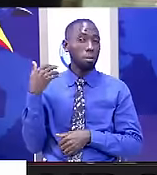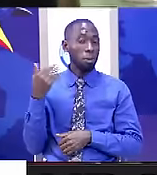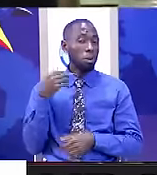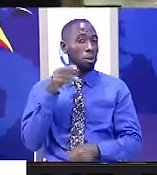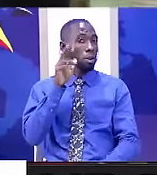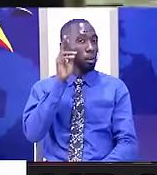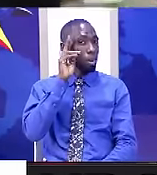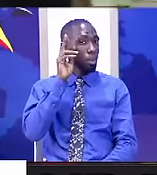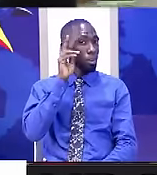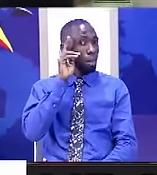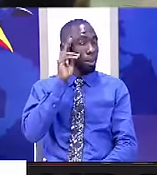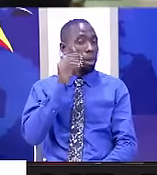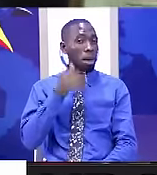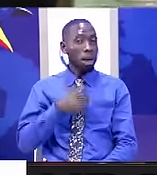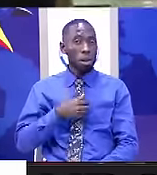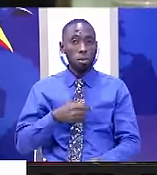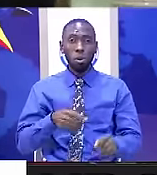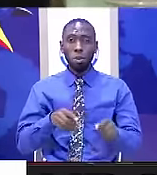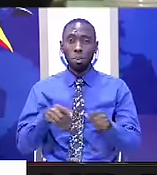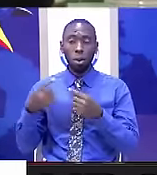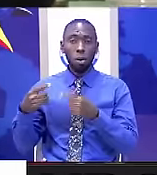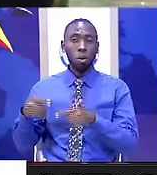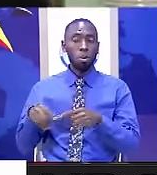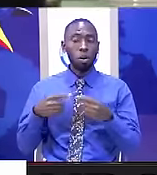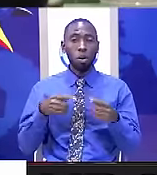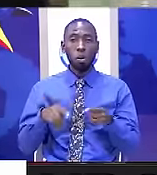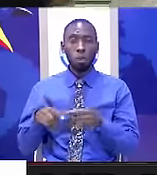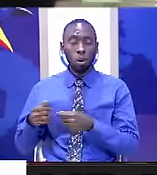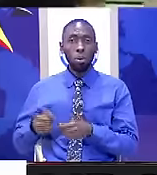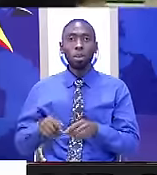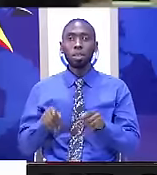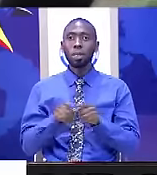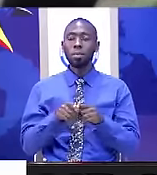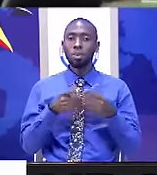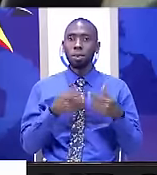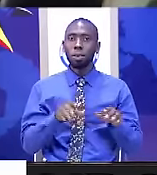n'omugenzi omu bafunako obutakkaanya bamusindika mu kakiiko.